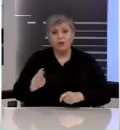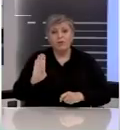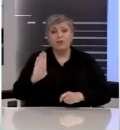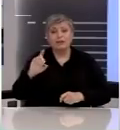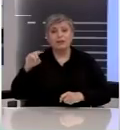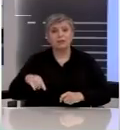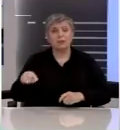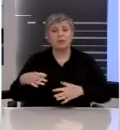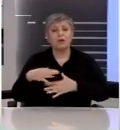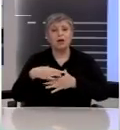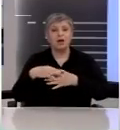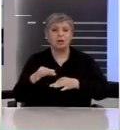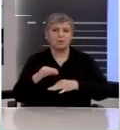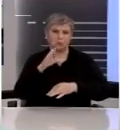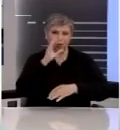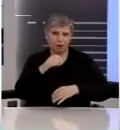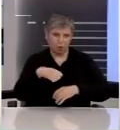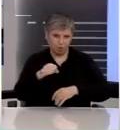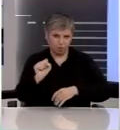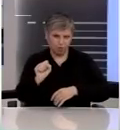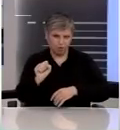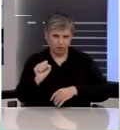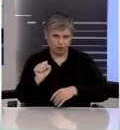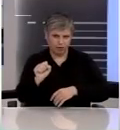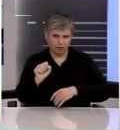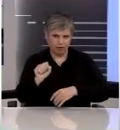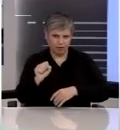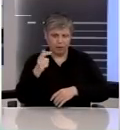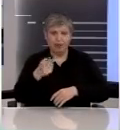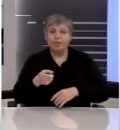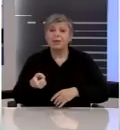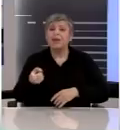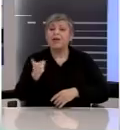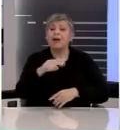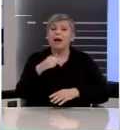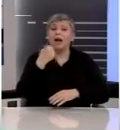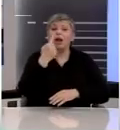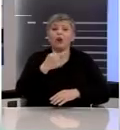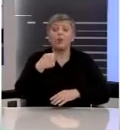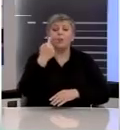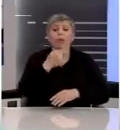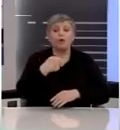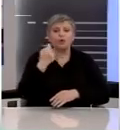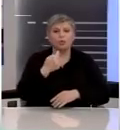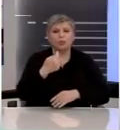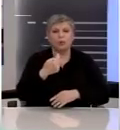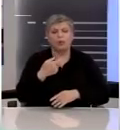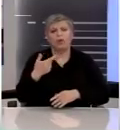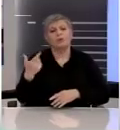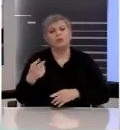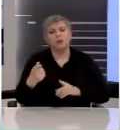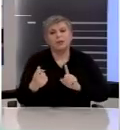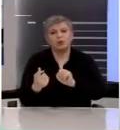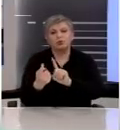πλευράς, αλλά κάποιος άλλος ενδεχομένως είναι η πηγή, η συγκεκριμένη, ο διάμεσος που μας ζήτησες